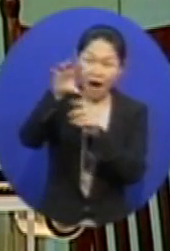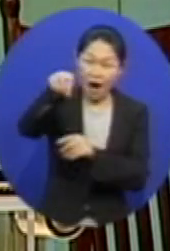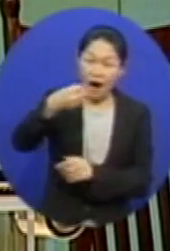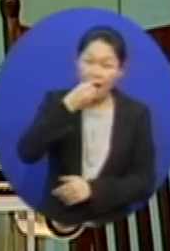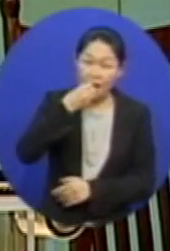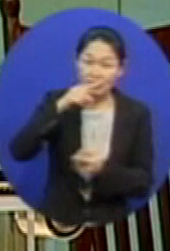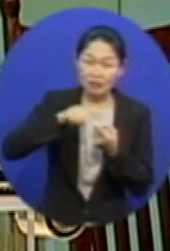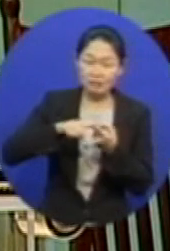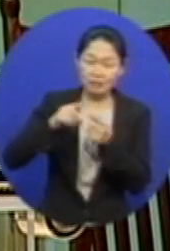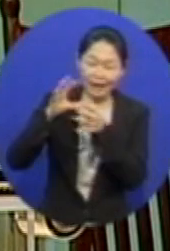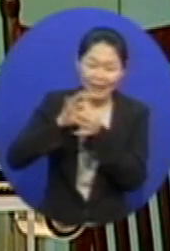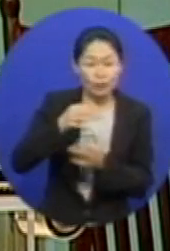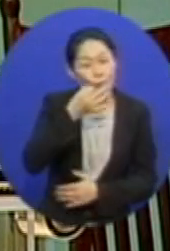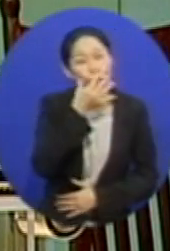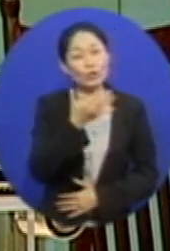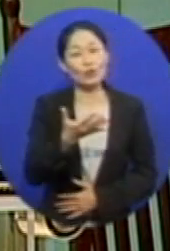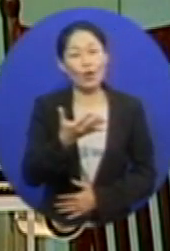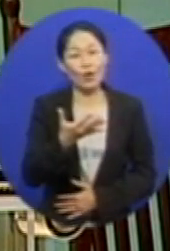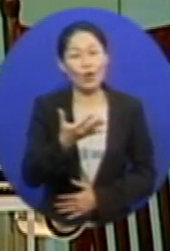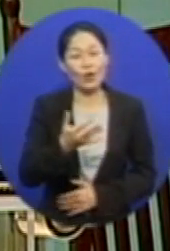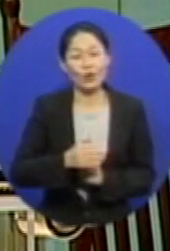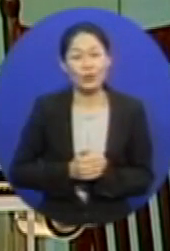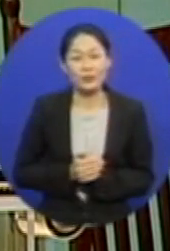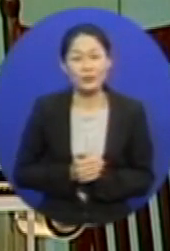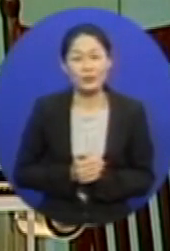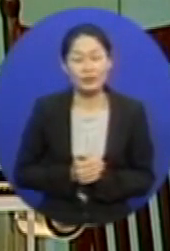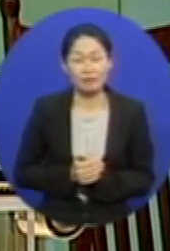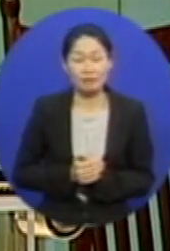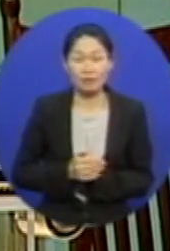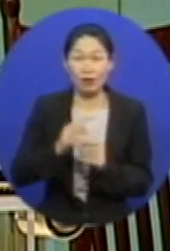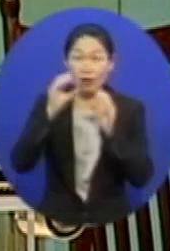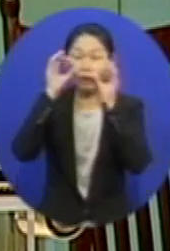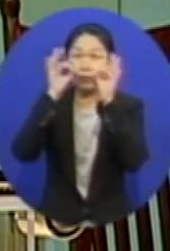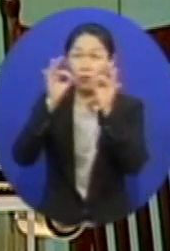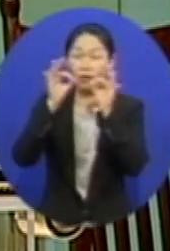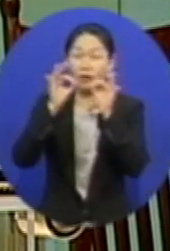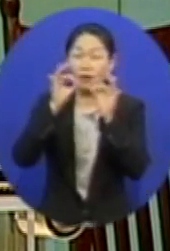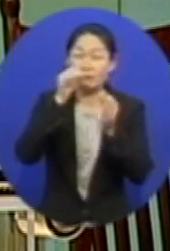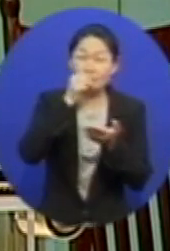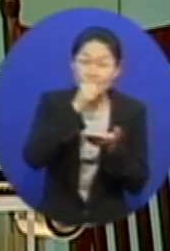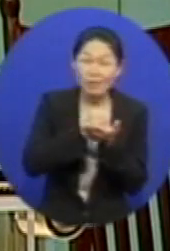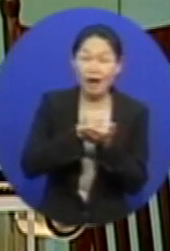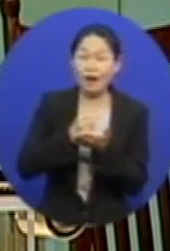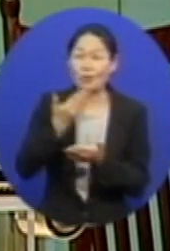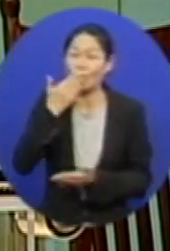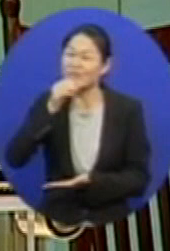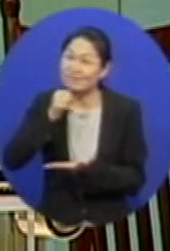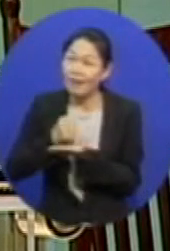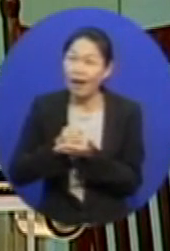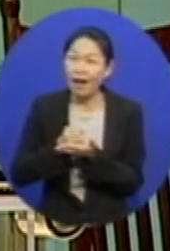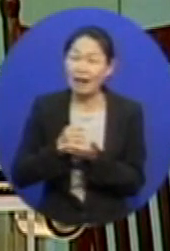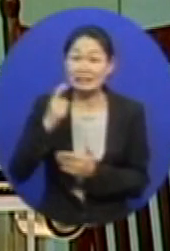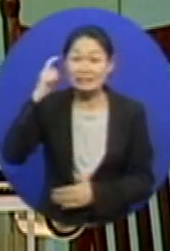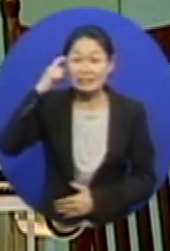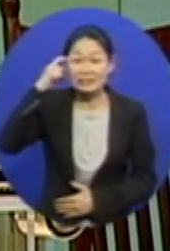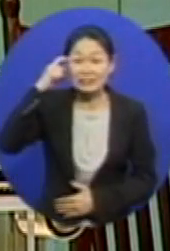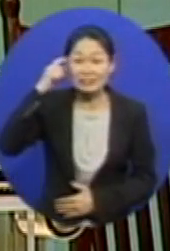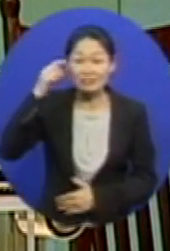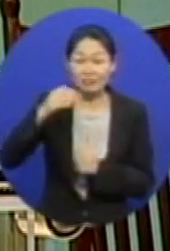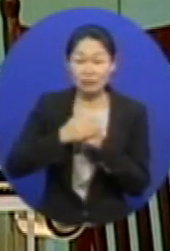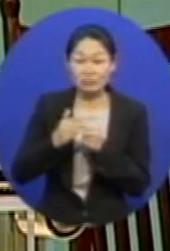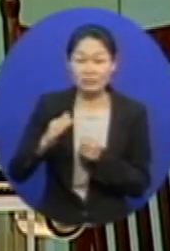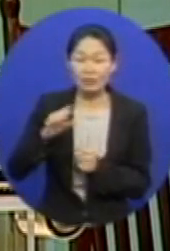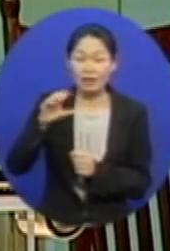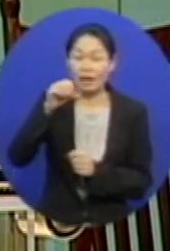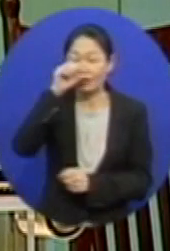않았어요 자꾸 보여 줬어 선악과를 그러다 보니까 보안 직접 하고 먹음직 또 하게 여겨 지니까 선악과를